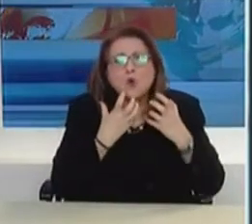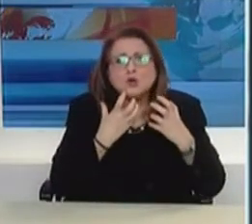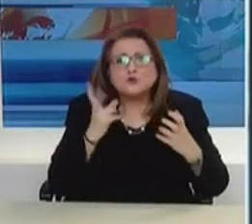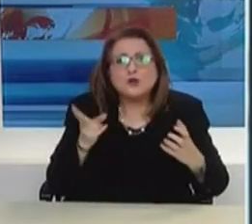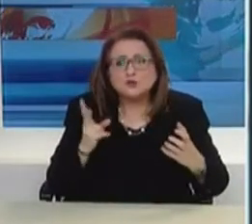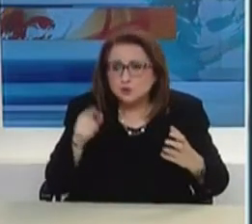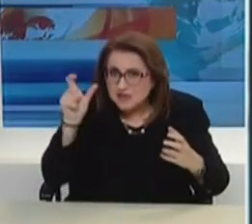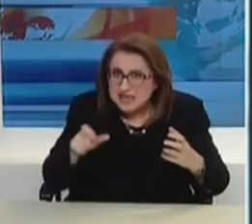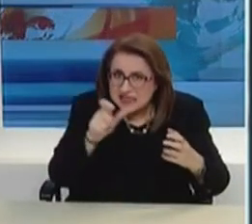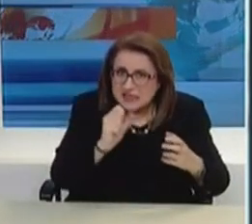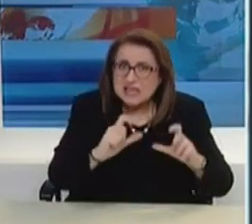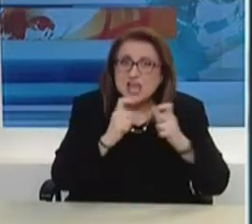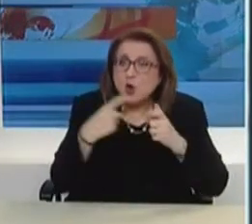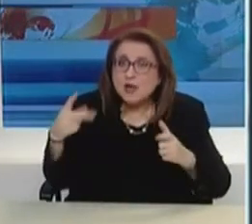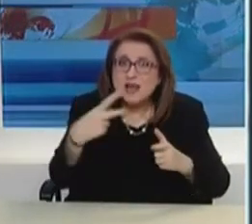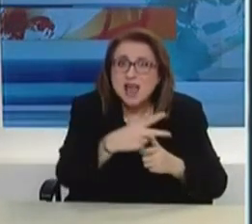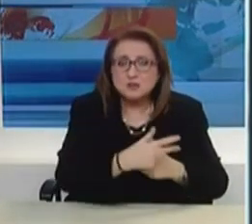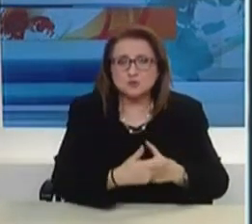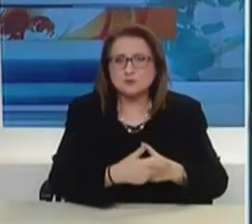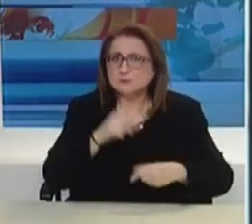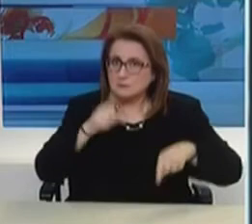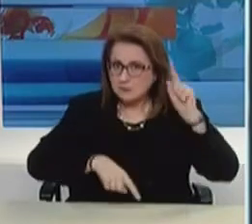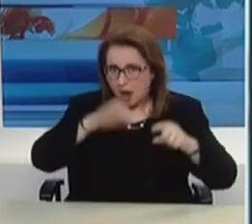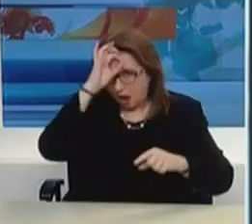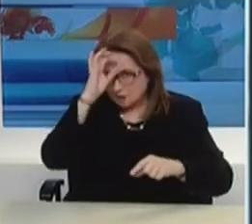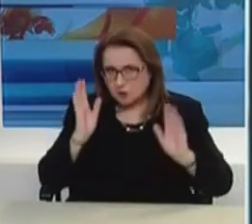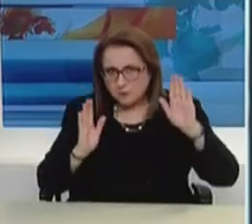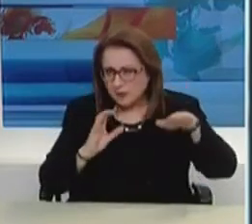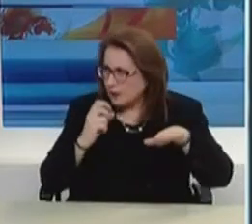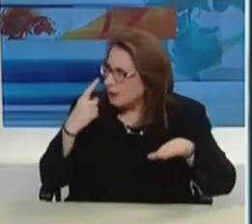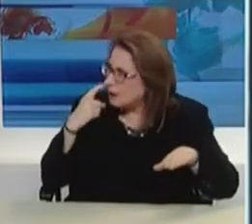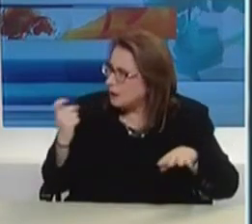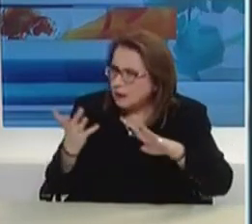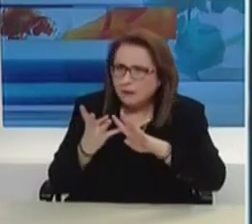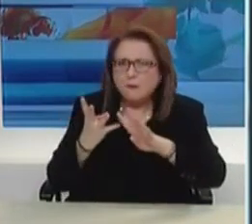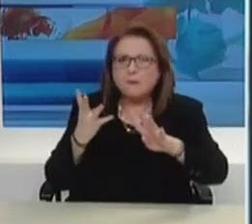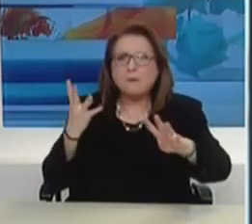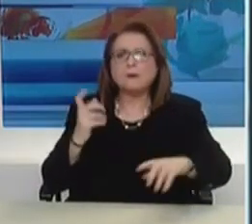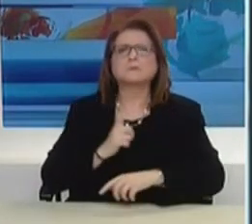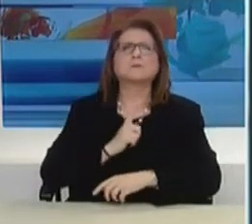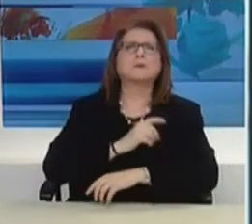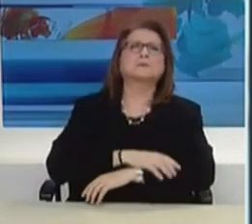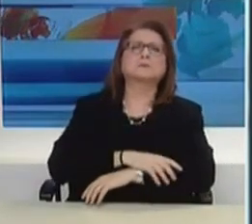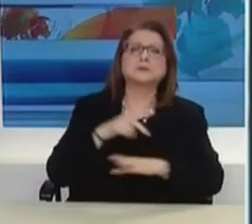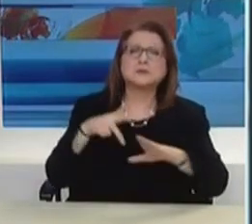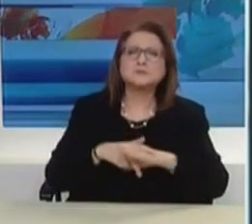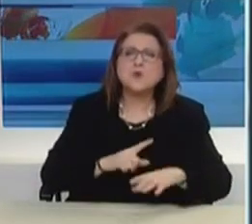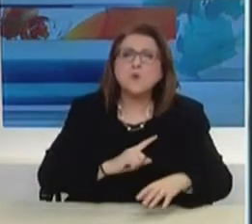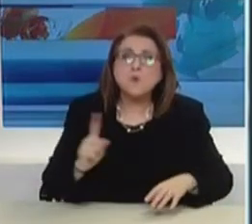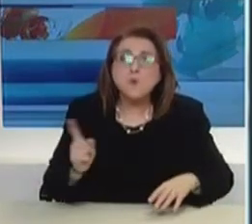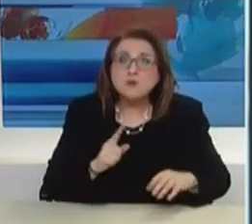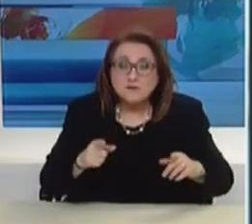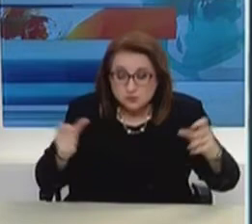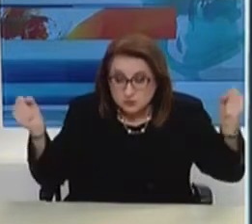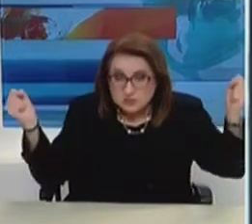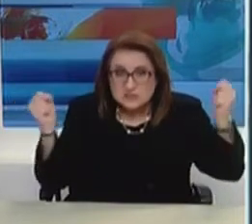οικογένειές τους. Σε πολλές περιπτώσεις παρενέβη η αστυνομία, όμως πρέπει να καταλάβουν οι ίδιοι τι μπορεί να κοστίσουν τέτοιες ενέργειες, γιατί δεν